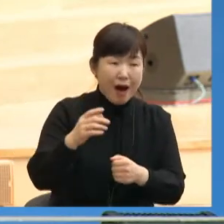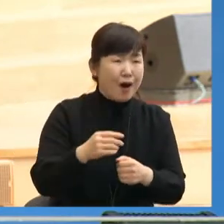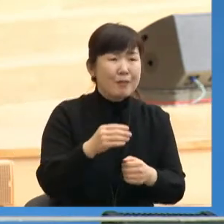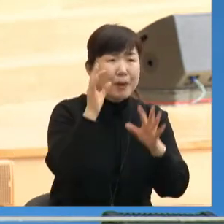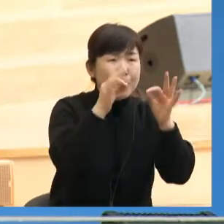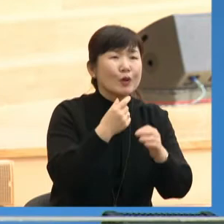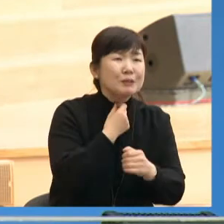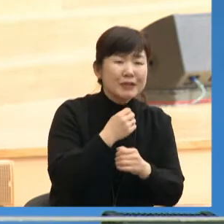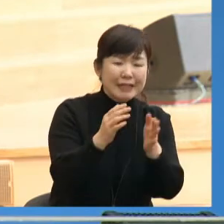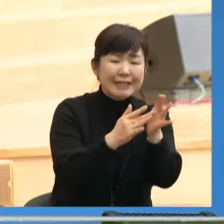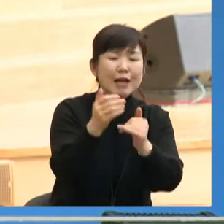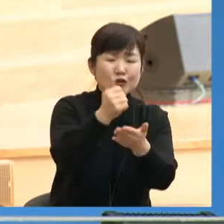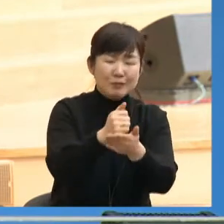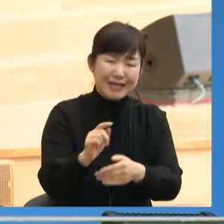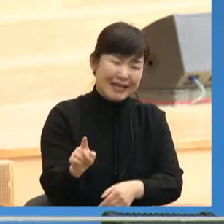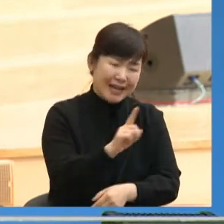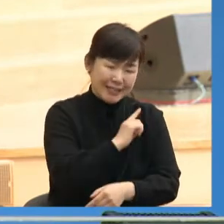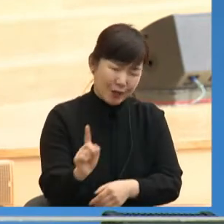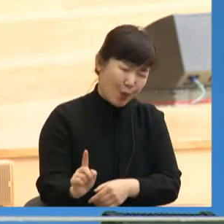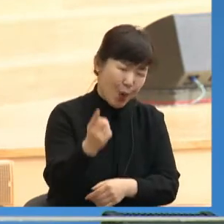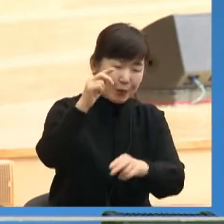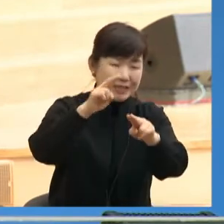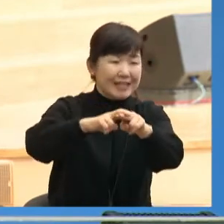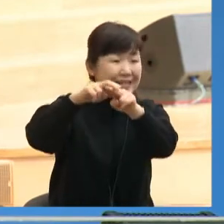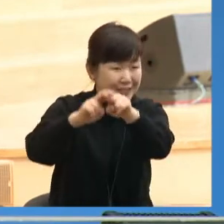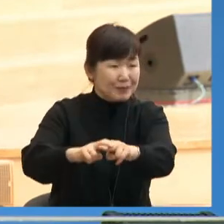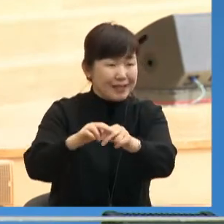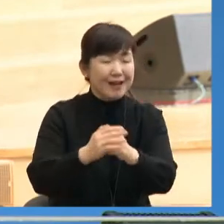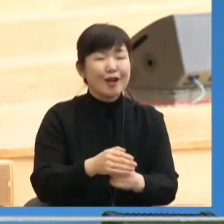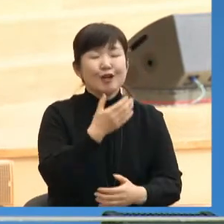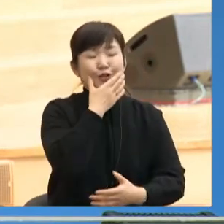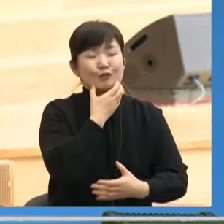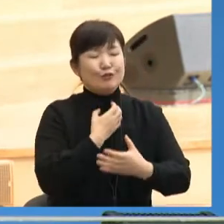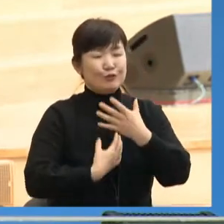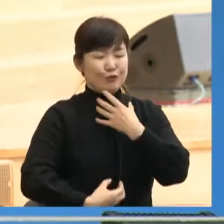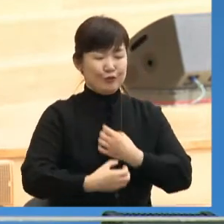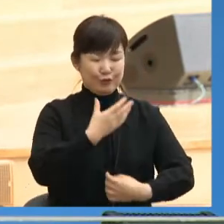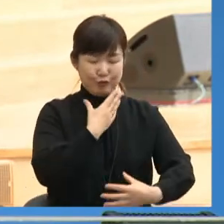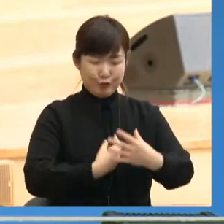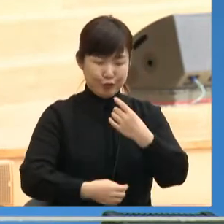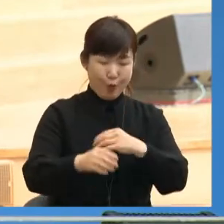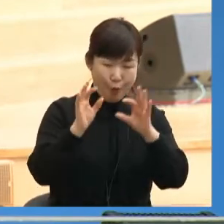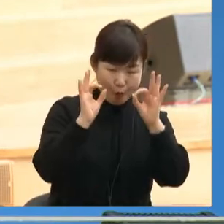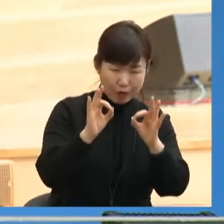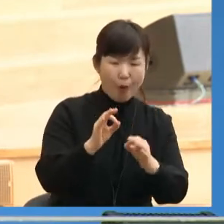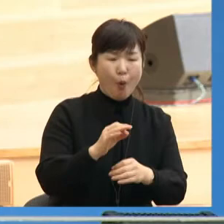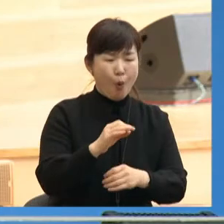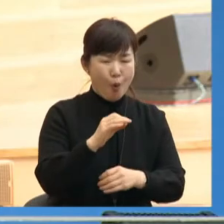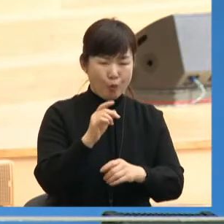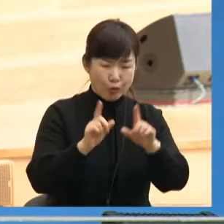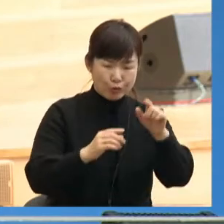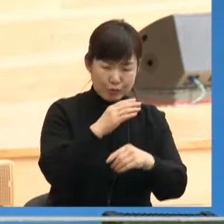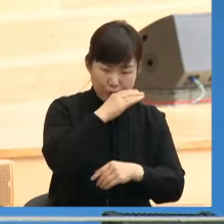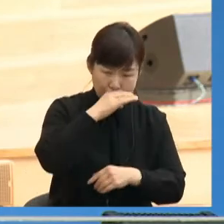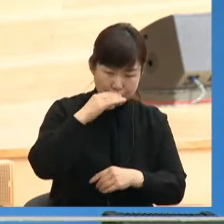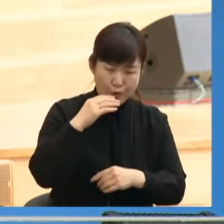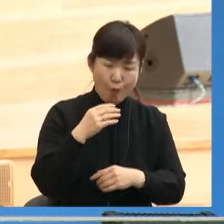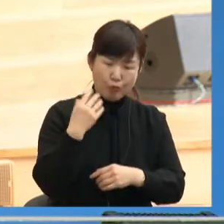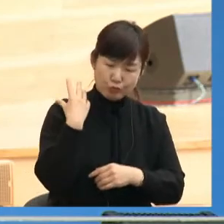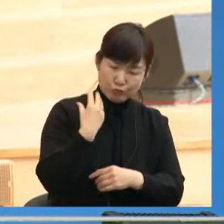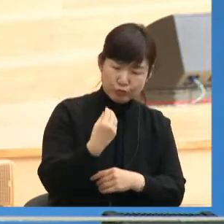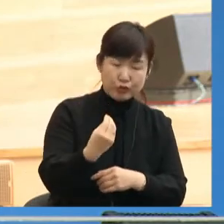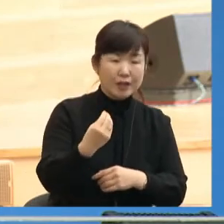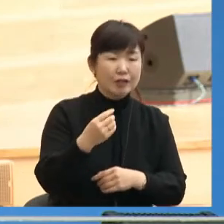예수님이 가장 상석에 앉습니다. 그리고 수염이 긴, 아주 긴 모습만 봐도 품위와 교양이 느껴지는 이